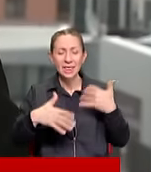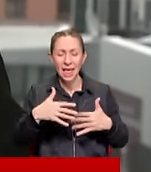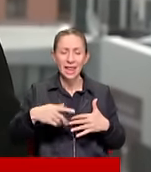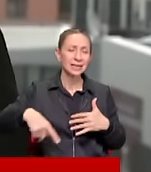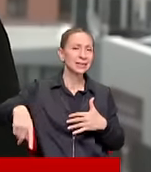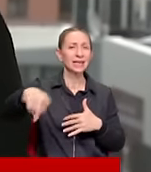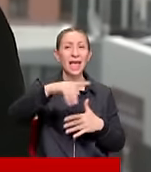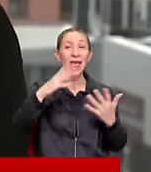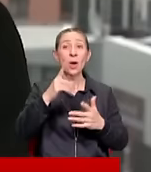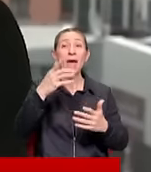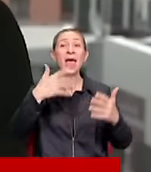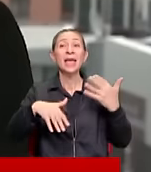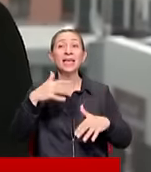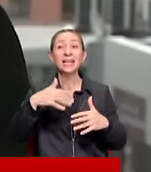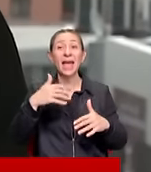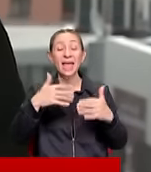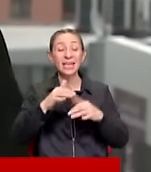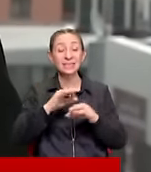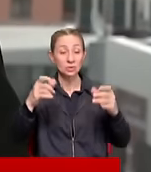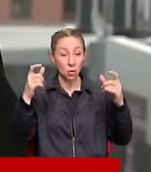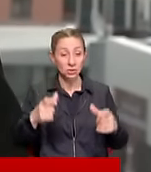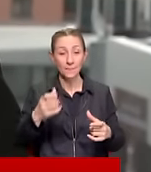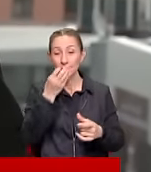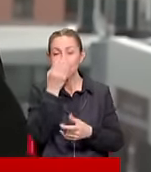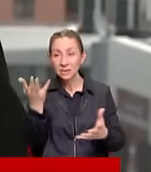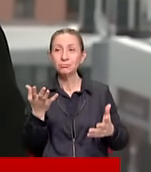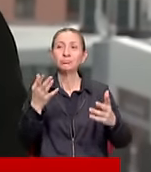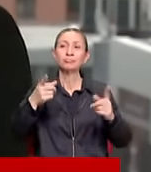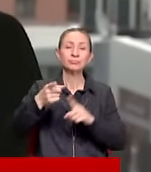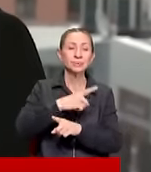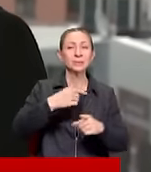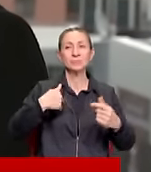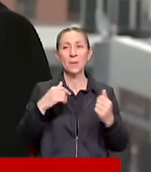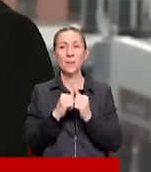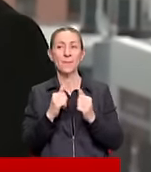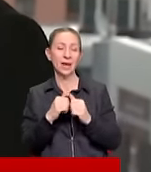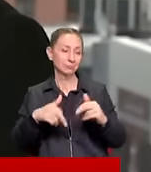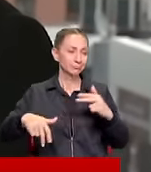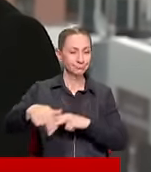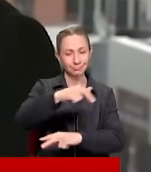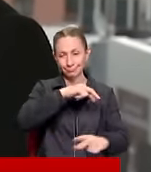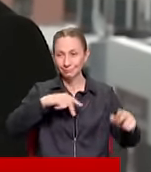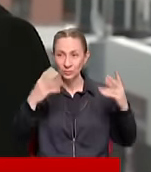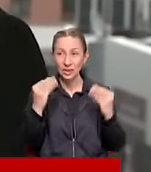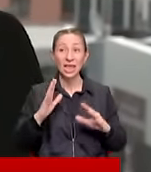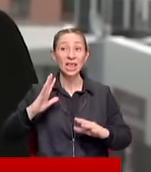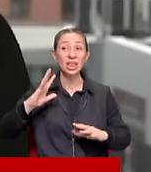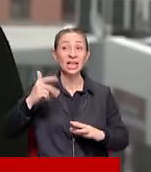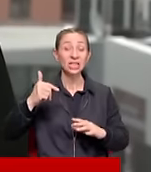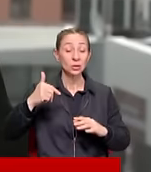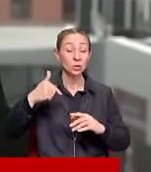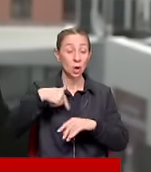engellisiyle, hele de o engellilerin engelsiz ortamda, parklarda, bahçelerde bizimle birlikte yaşadığı ve gelecek